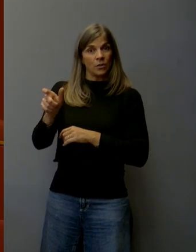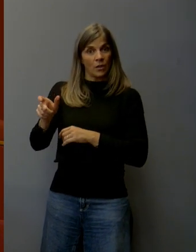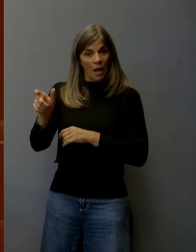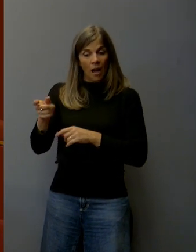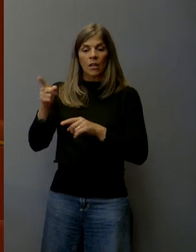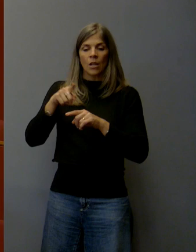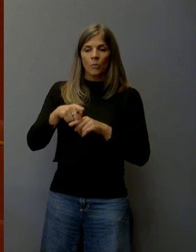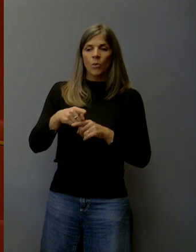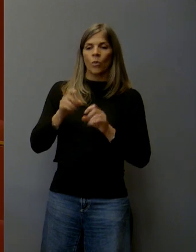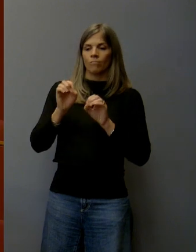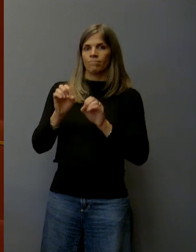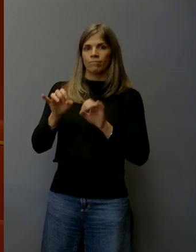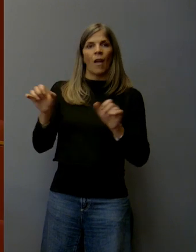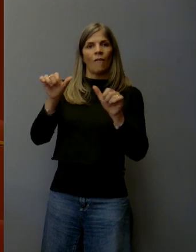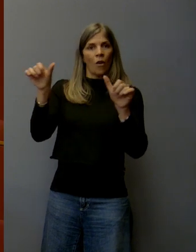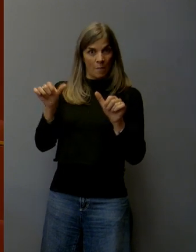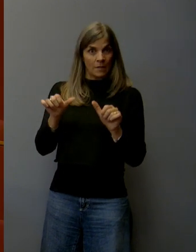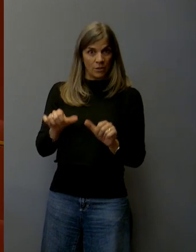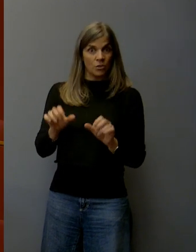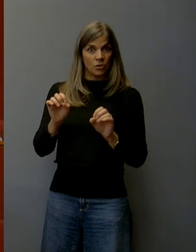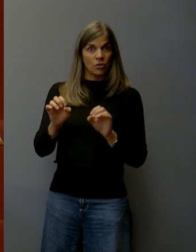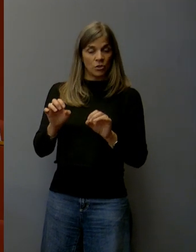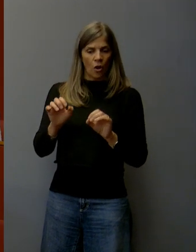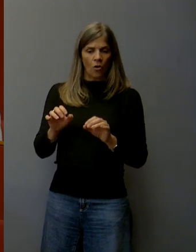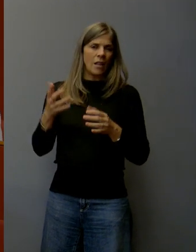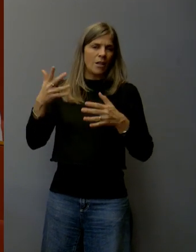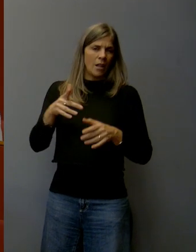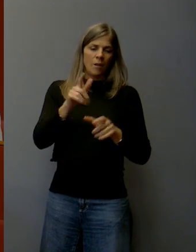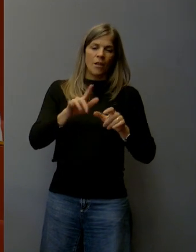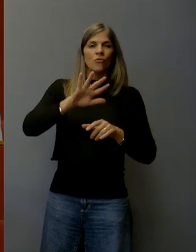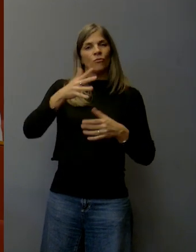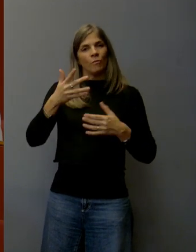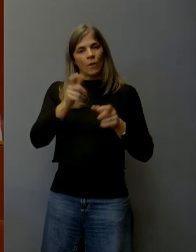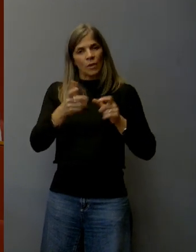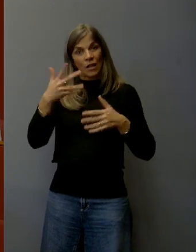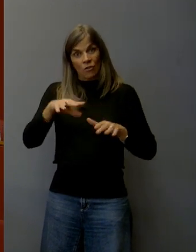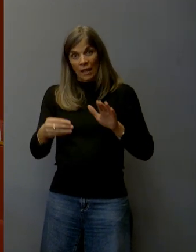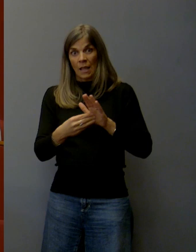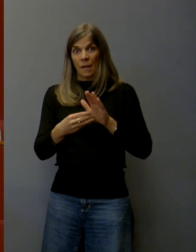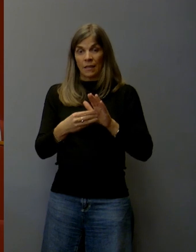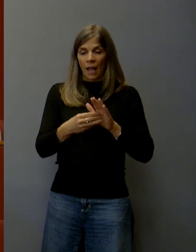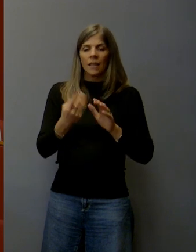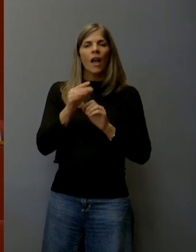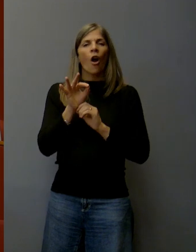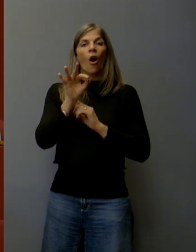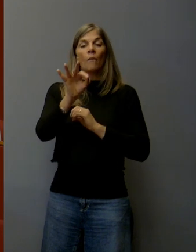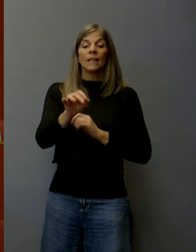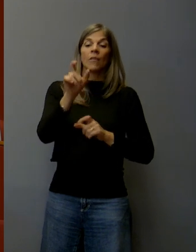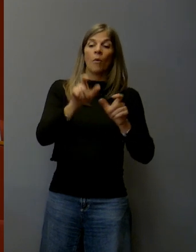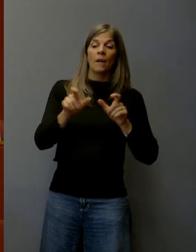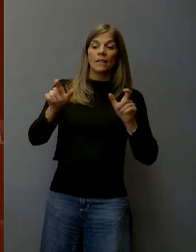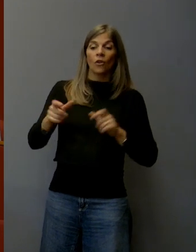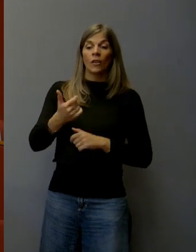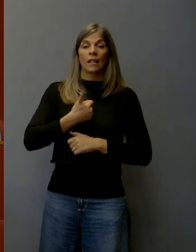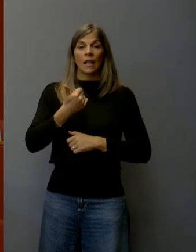con adeguati piani di formazione del personale già dipendente con la specifica funzione di assistere le persone non in grado di